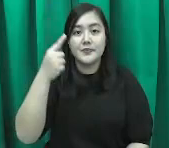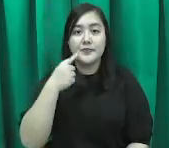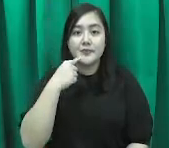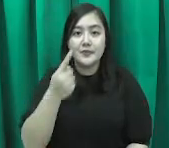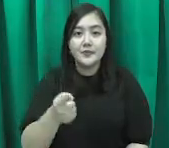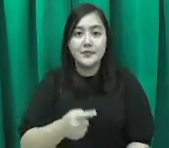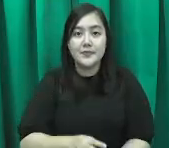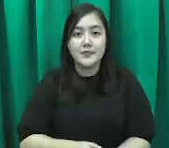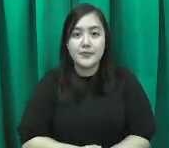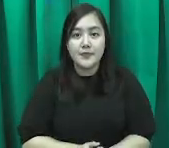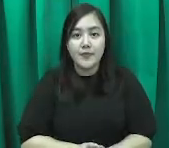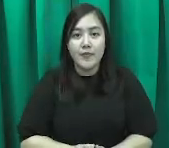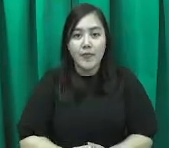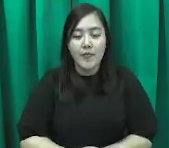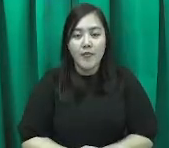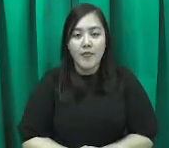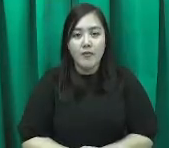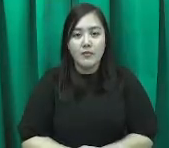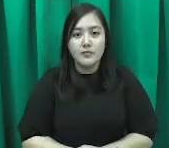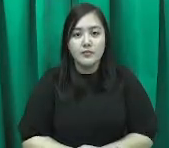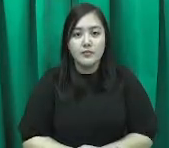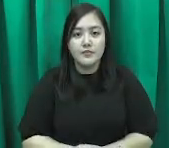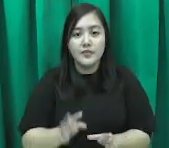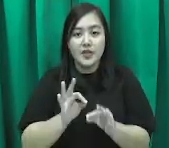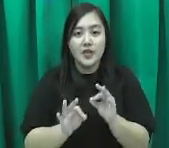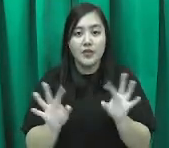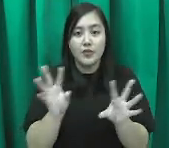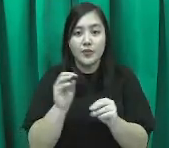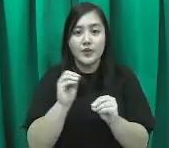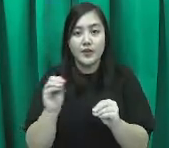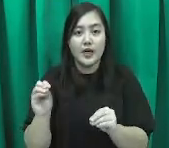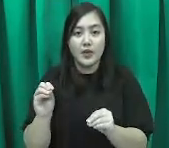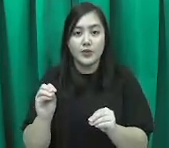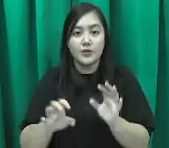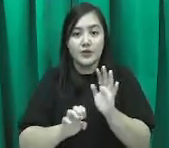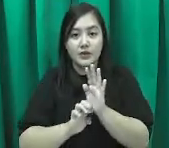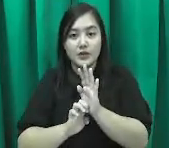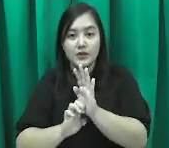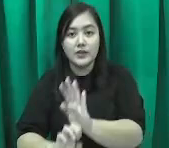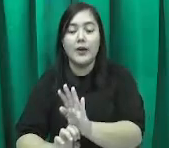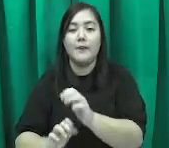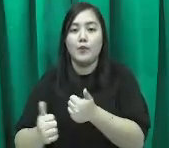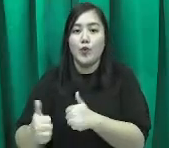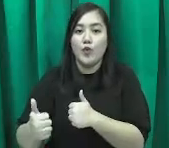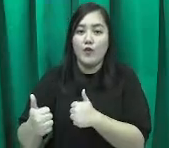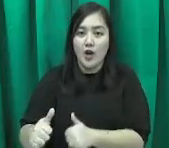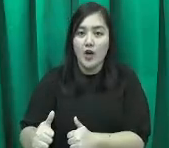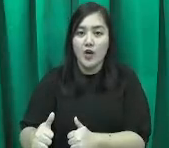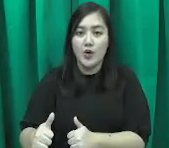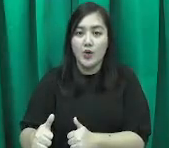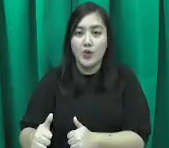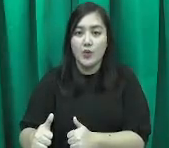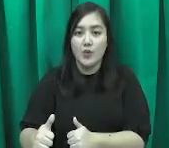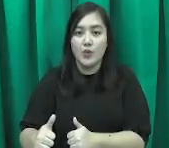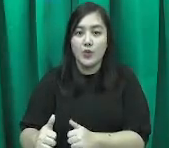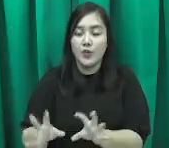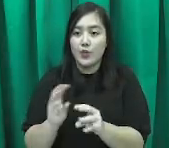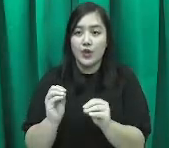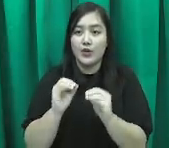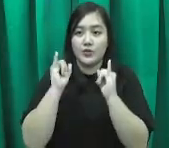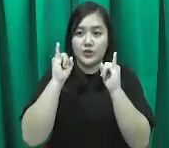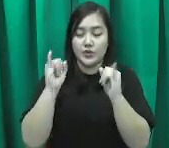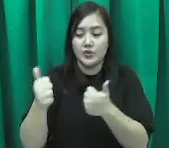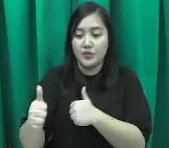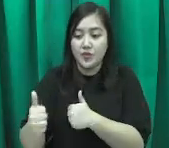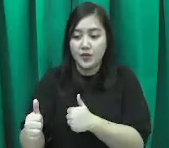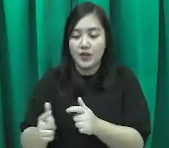ang gusto nating mangyari doon sa marriage natin, ano ang ituturo natin doon sa mga anak natin? Paano natin i-build